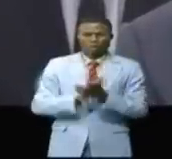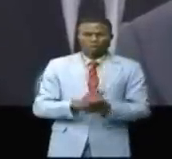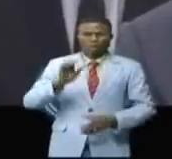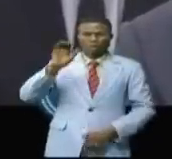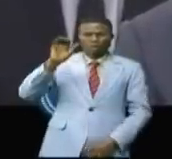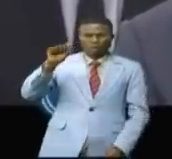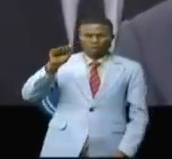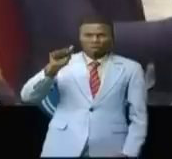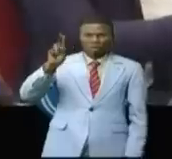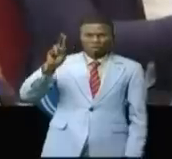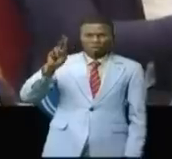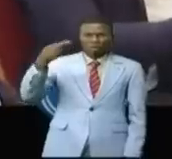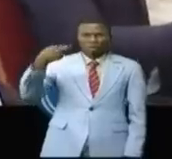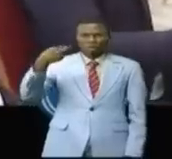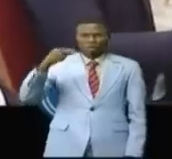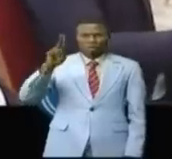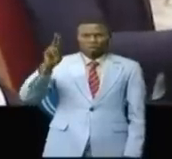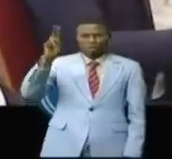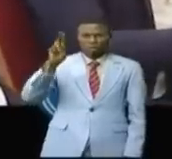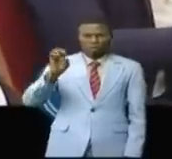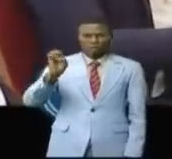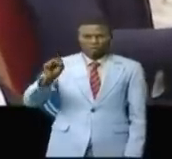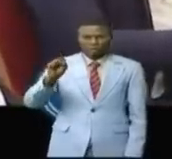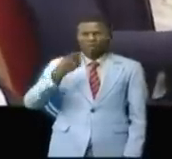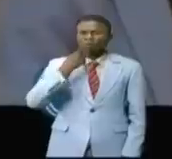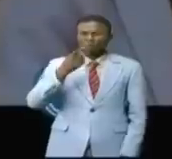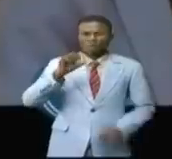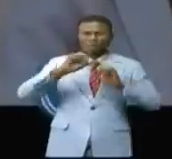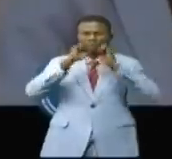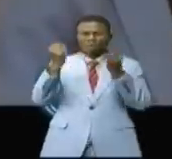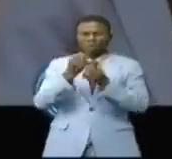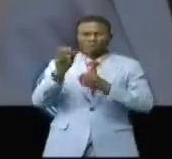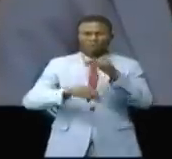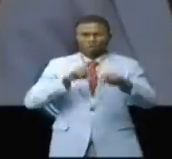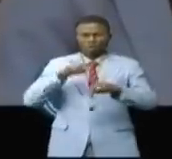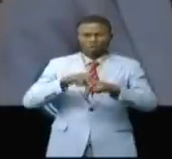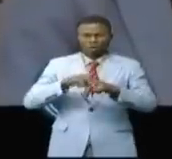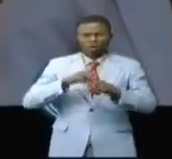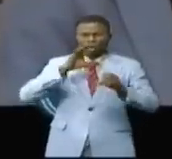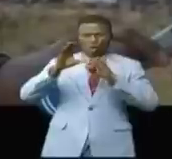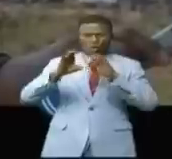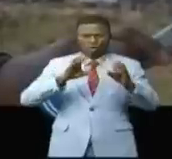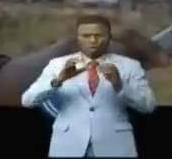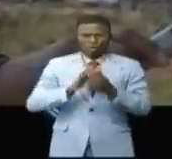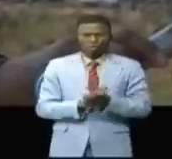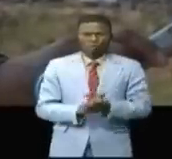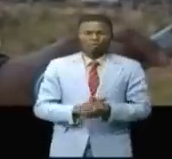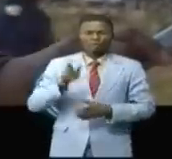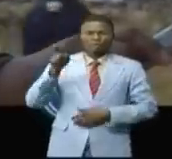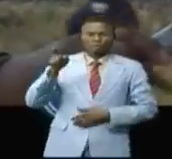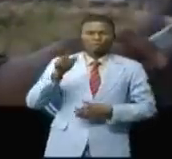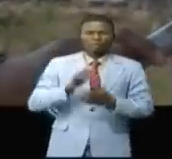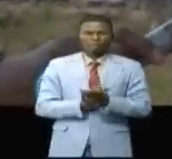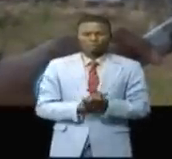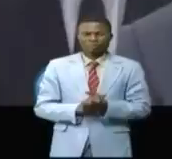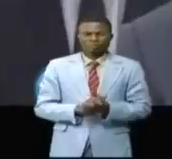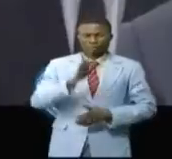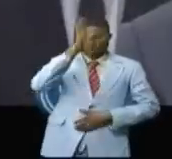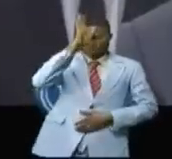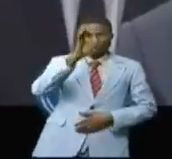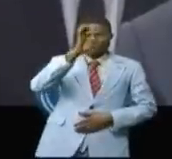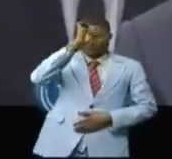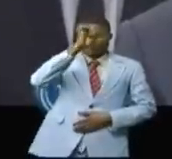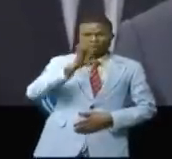somalie bas a dit le directeur général et la société congolaise des postes et télécommunications des demos était excellente mais selon les